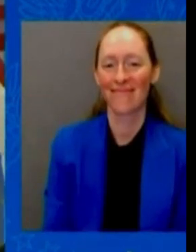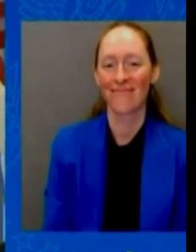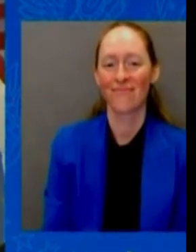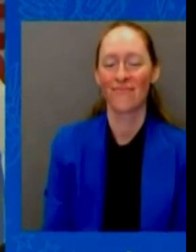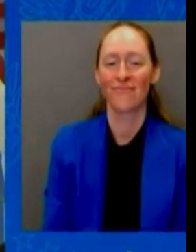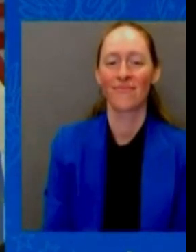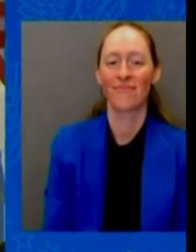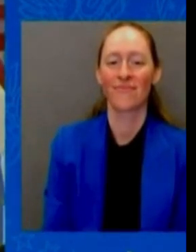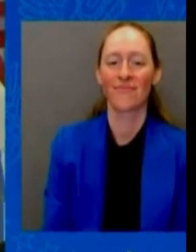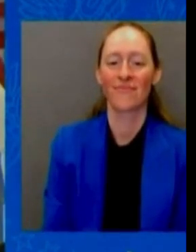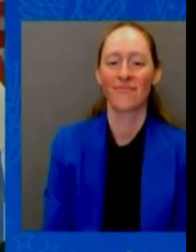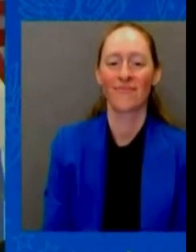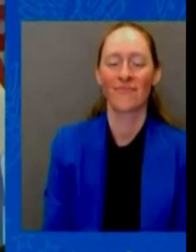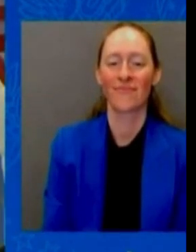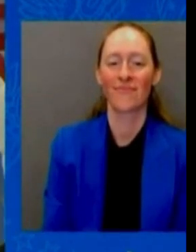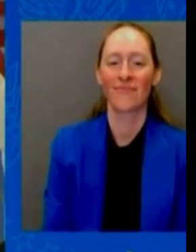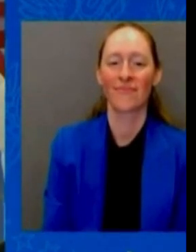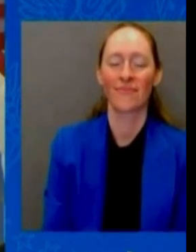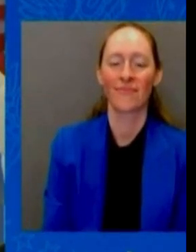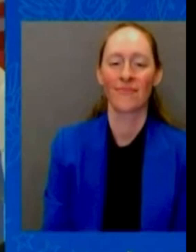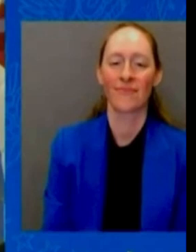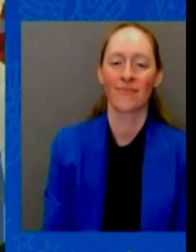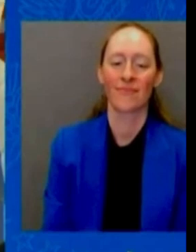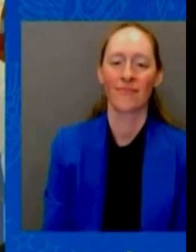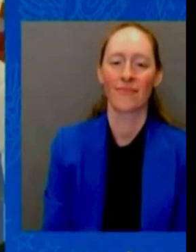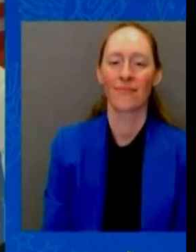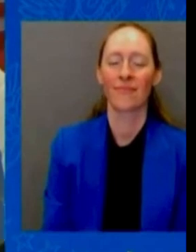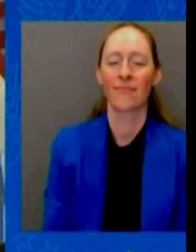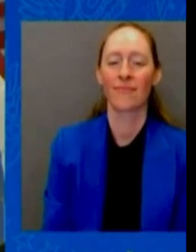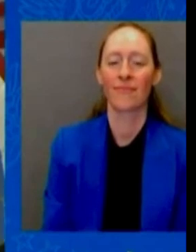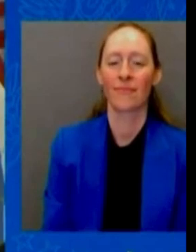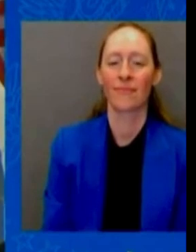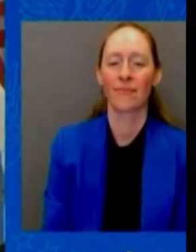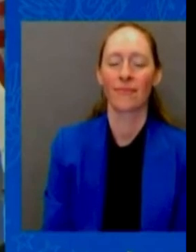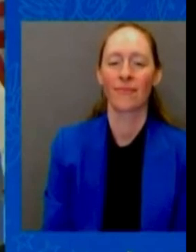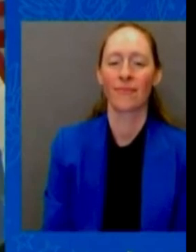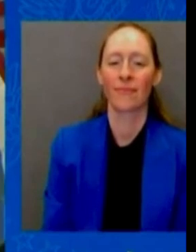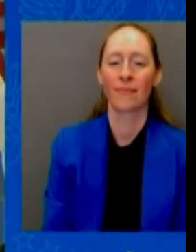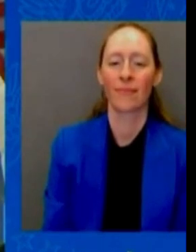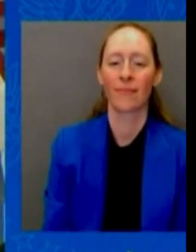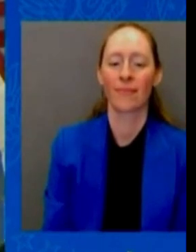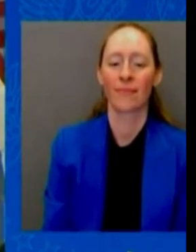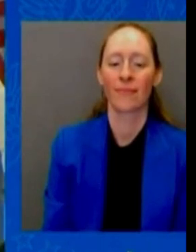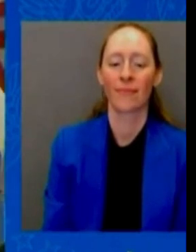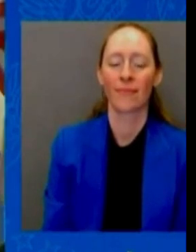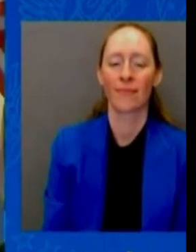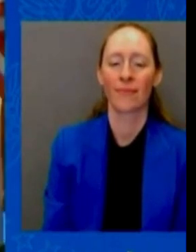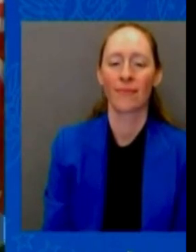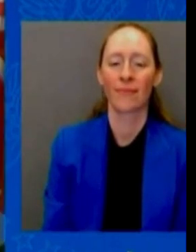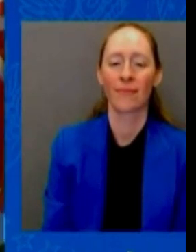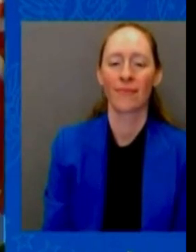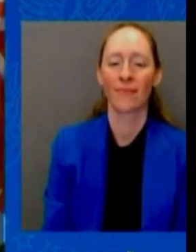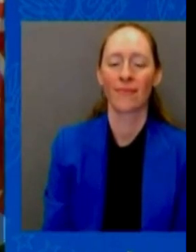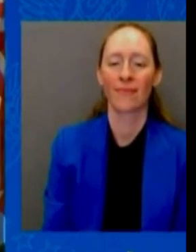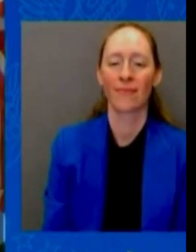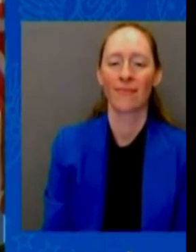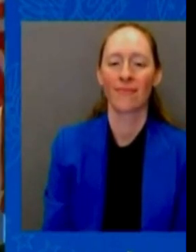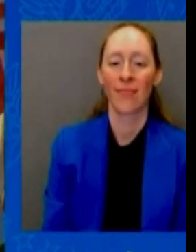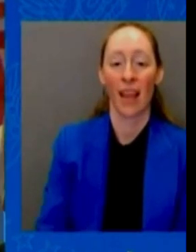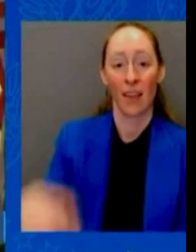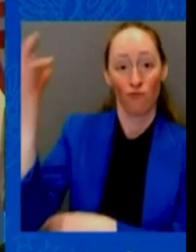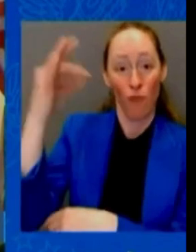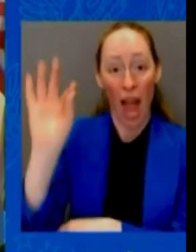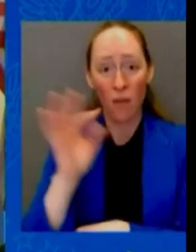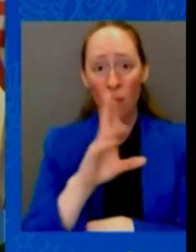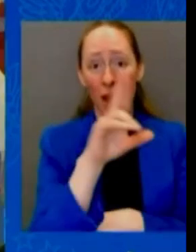la paix sur le continent européen. France and the United States are once again defending the democratic values and